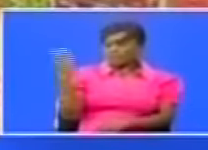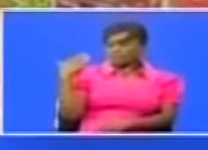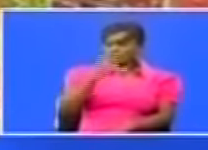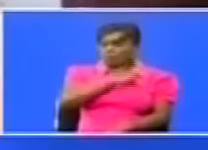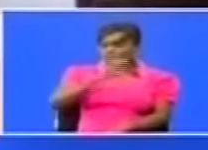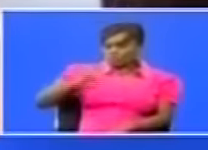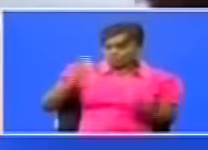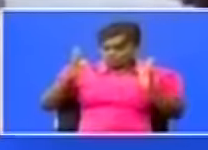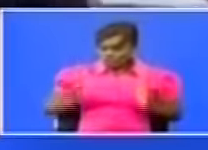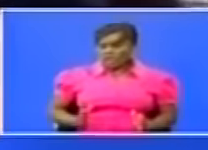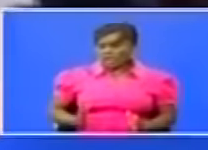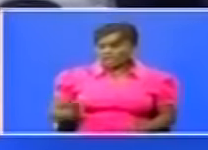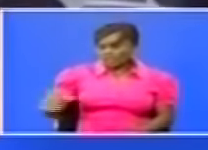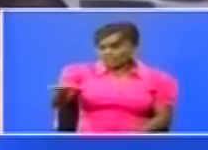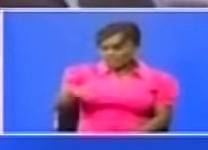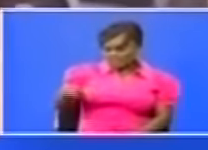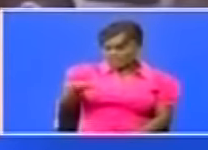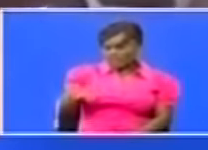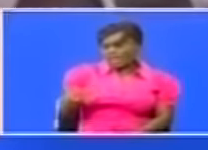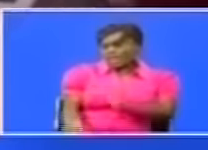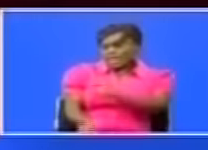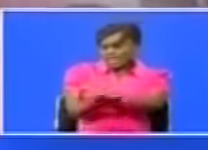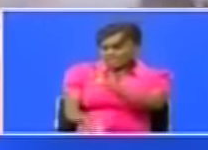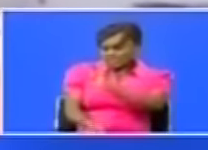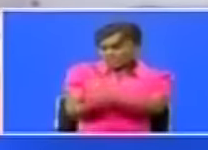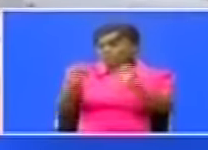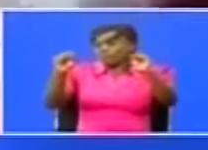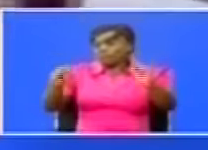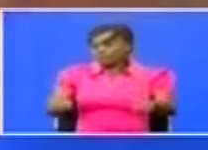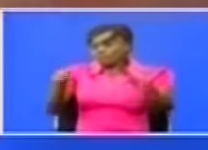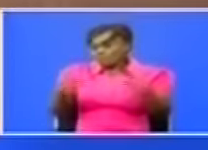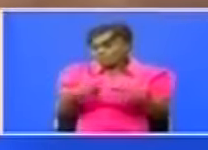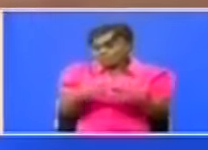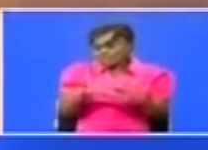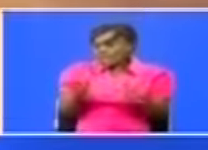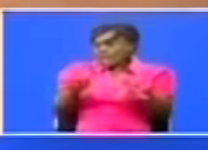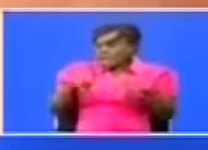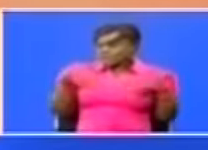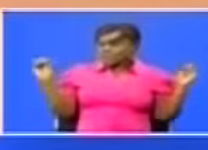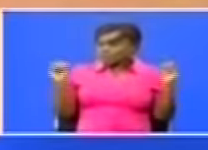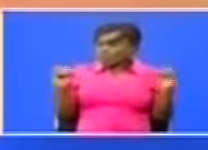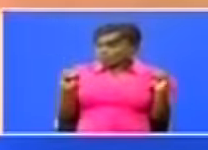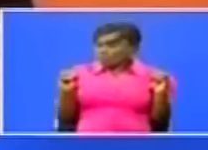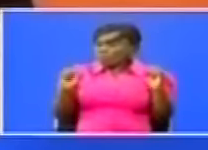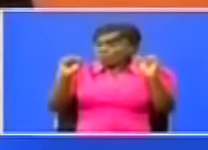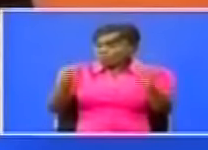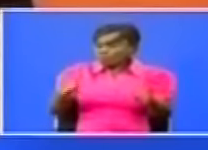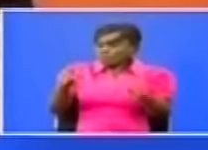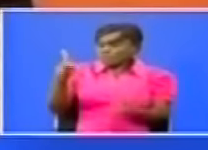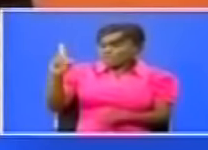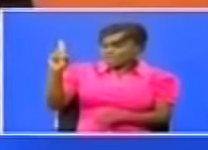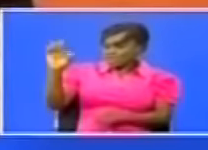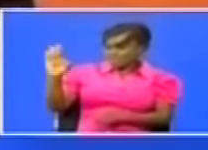wa kaunti ya Mandera Frederick Shisia alielezea uwezekano huo, lakini akakanusha madai kwamba huenda maafisa usalama